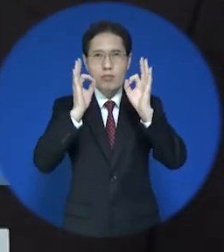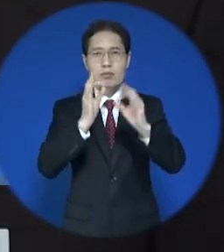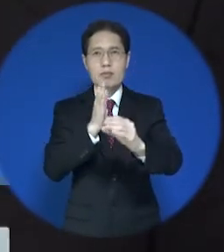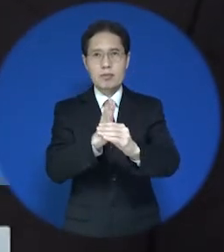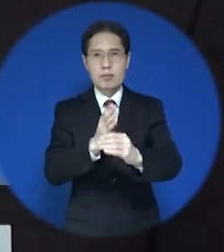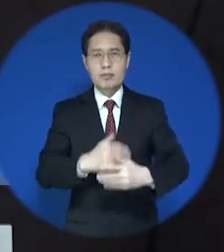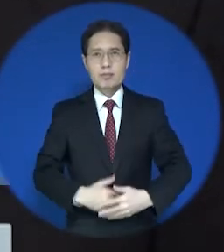예정입니다